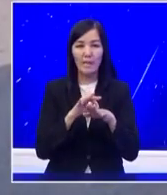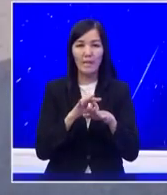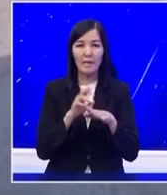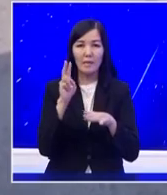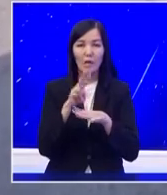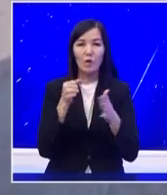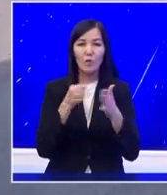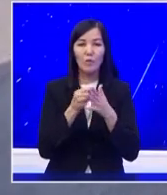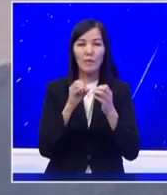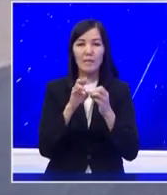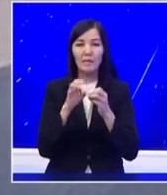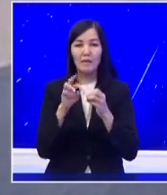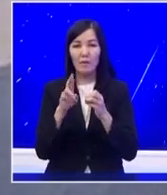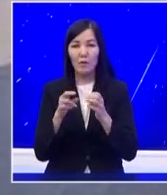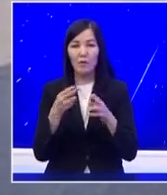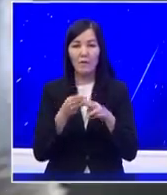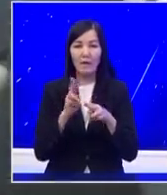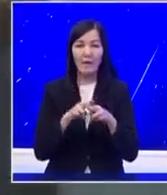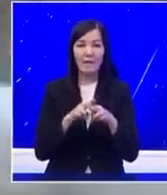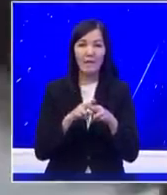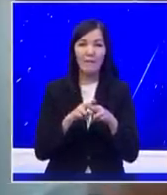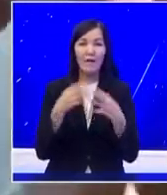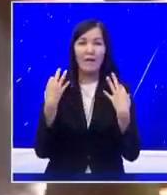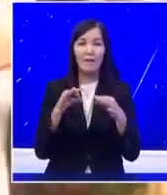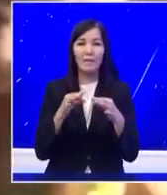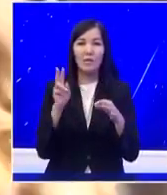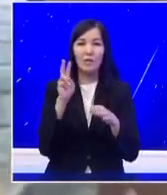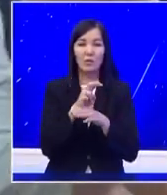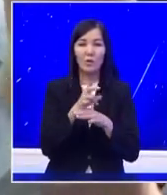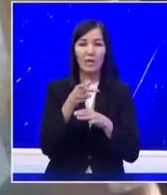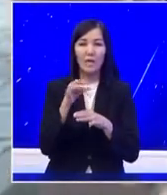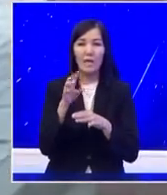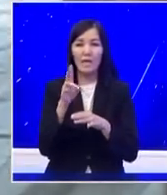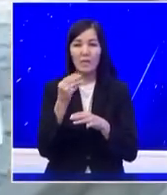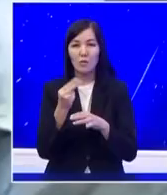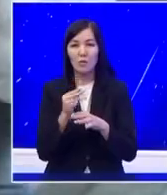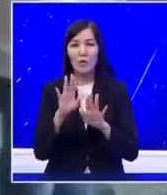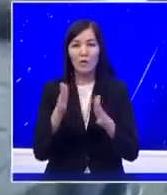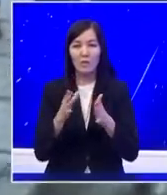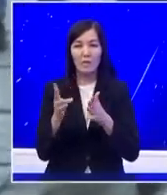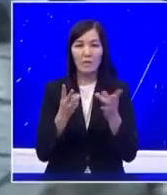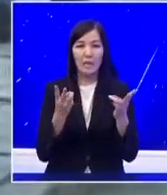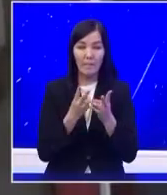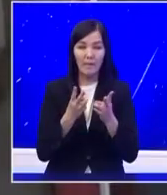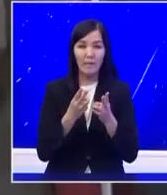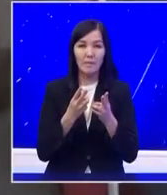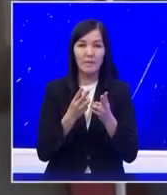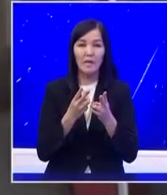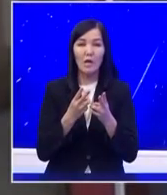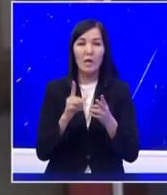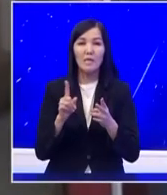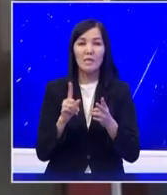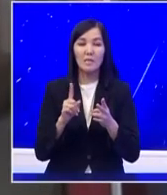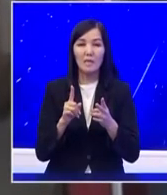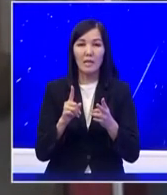действовать до 15 июля. До этого сербам будет разрешено въезжать в Грецию только в случае чрезвычайной необходимости. Тем временем стало известно, что